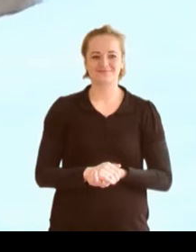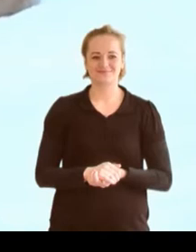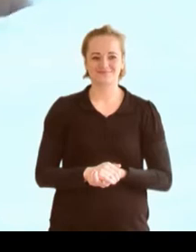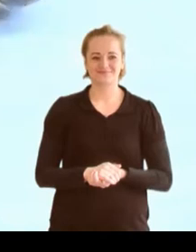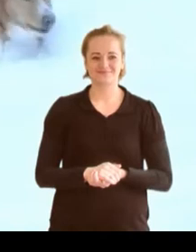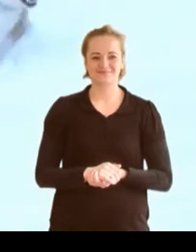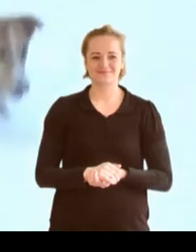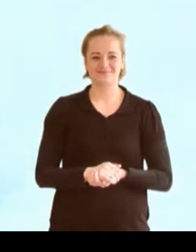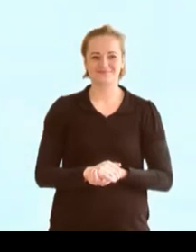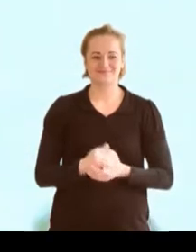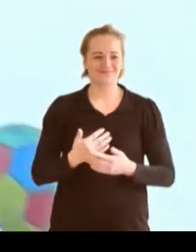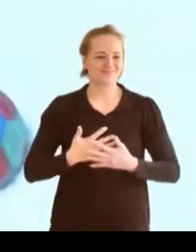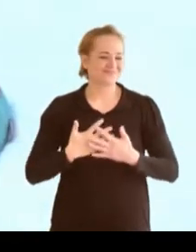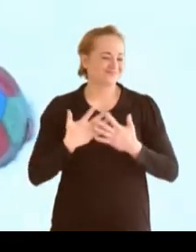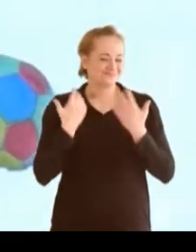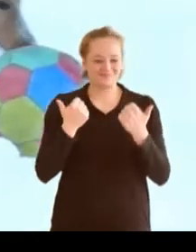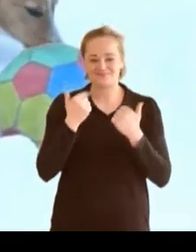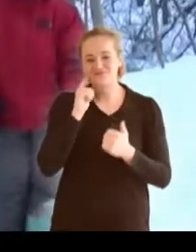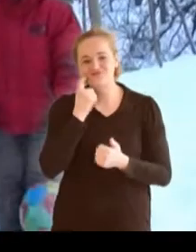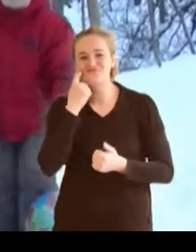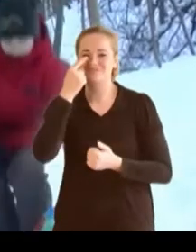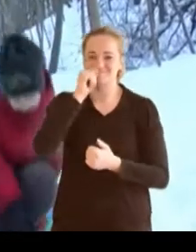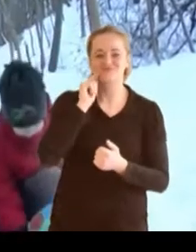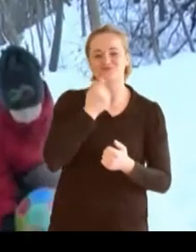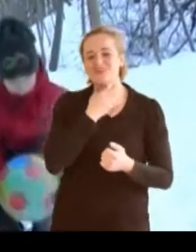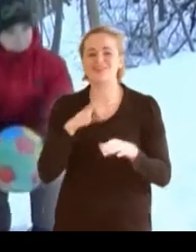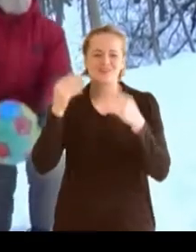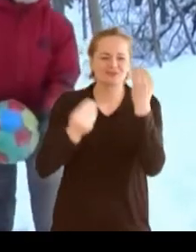Oi, kaip smagu žaisti su vaikais.